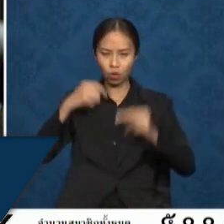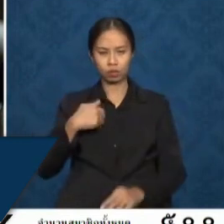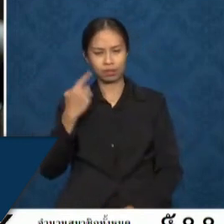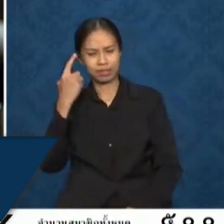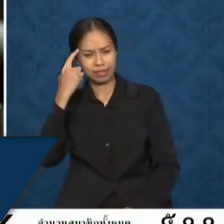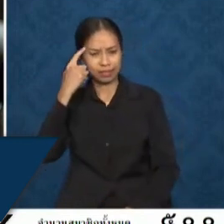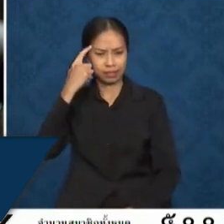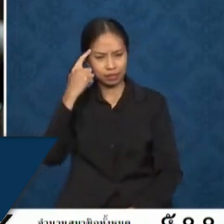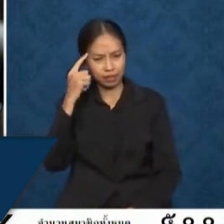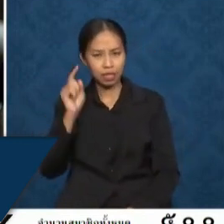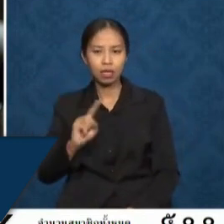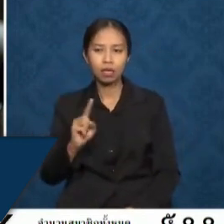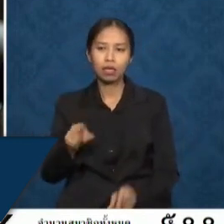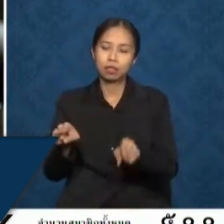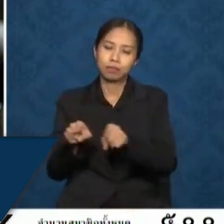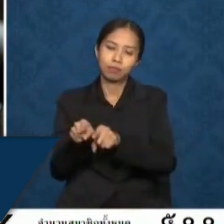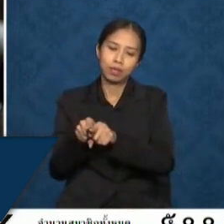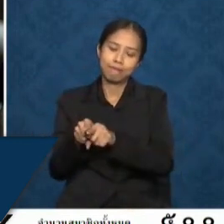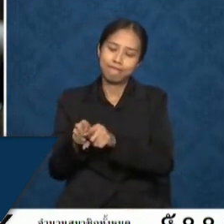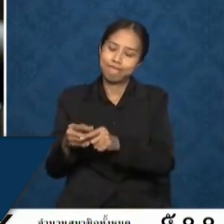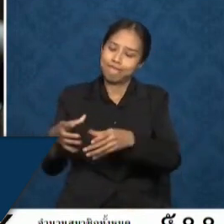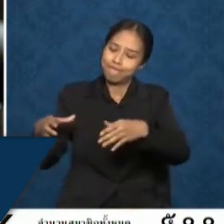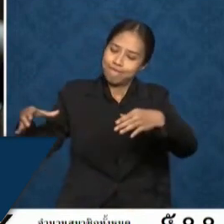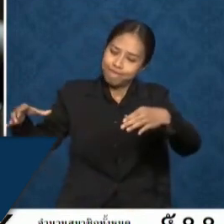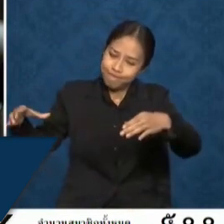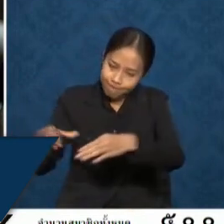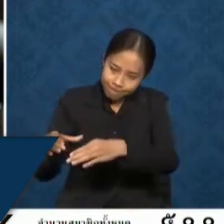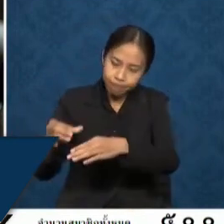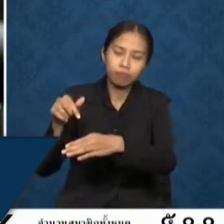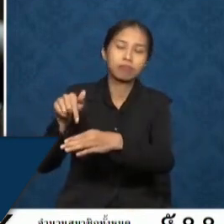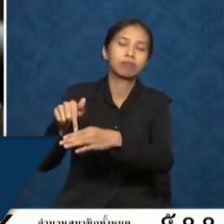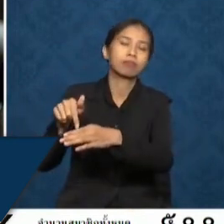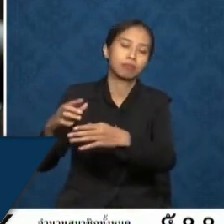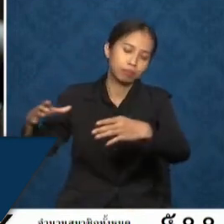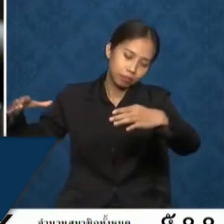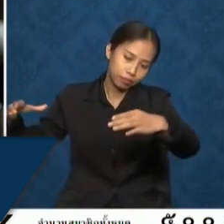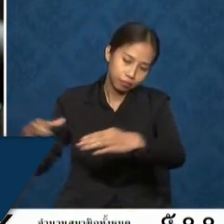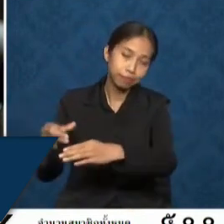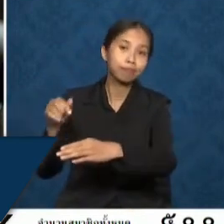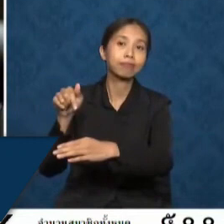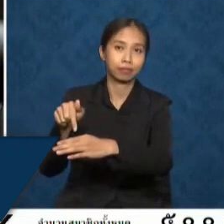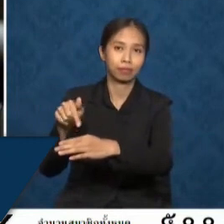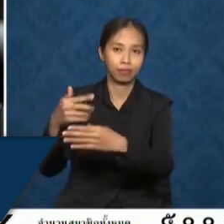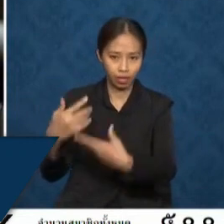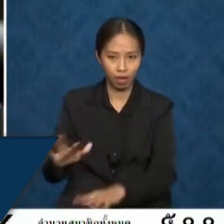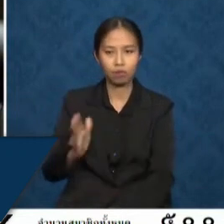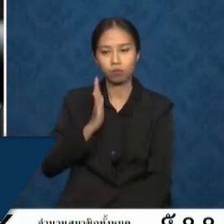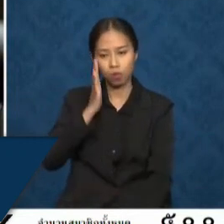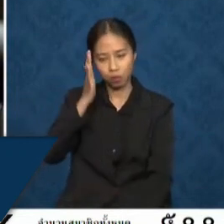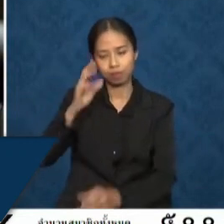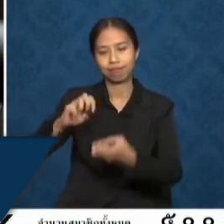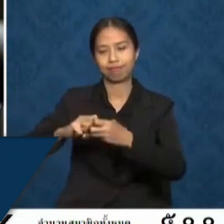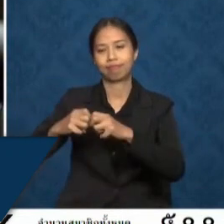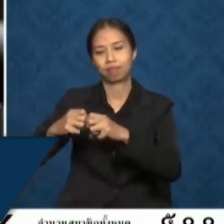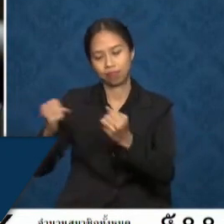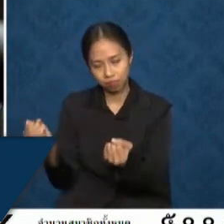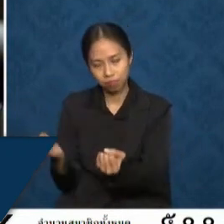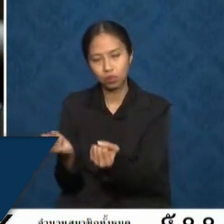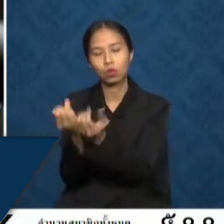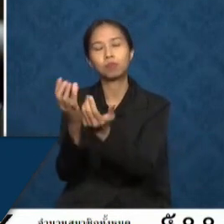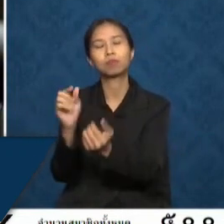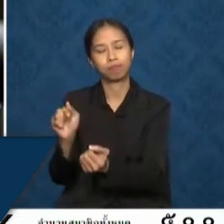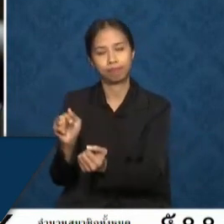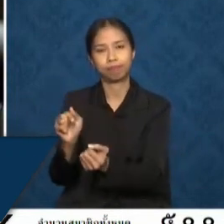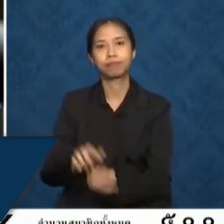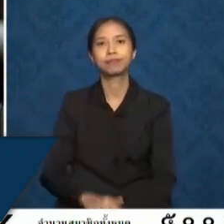าท่านอาจะกำลงจำกัดพื้น ที่ สนภานะเรื่องนี้ ให้แคบลงไปก่าเดิมร่อาก่eninผลลับในทางล็บมาก